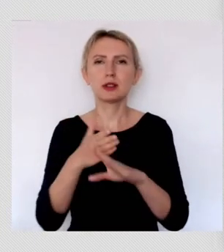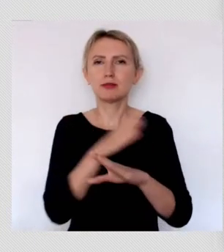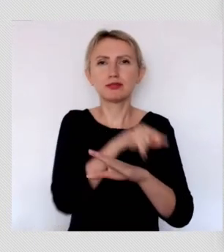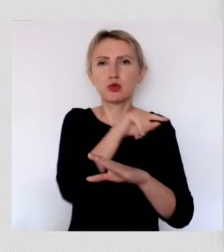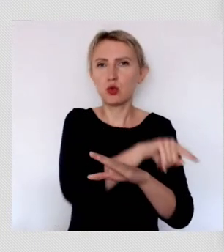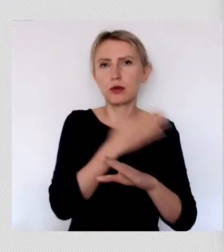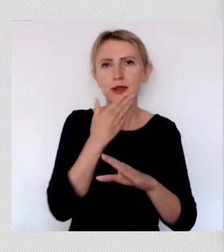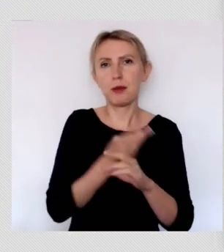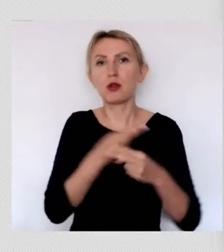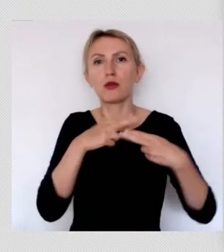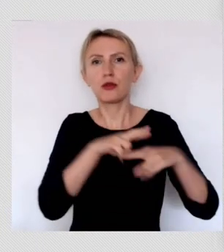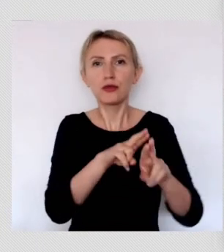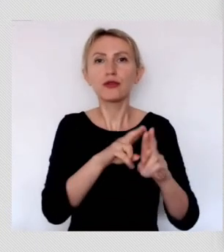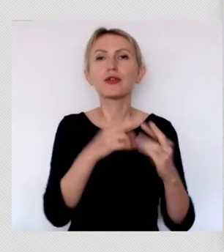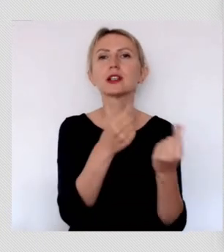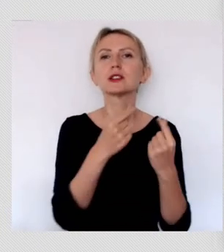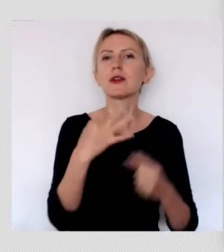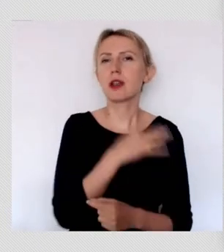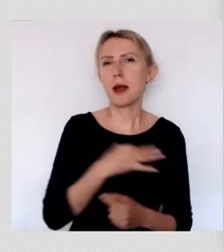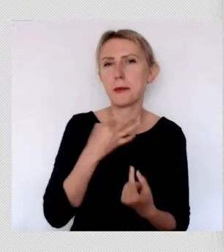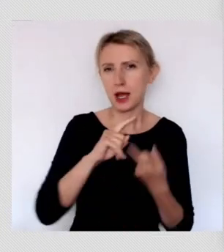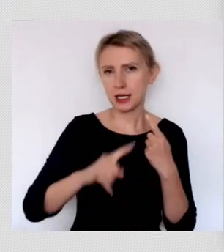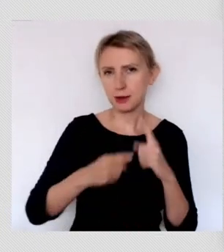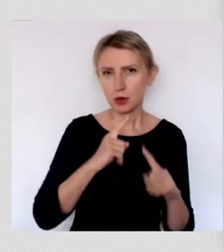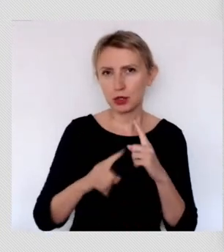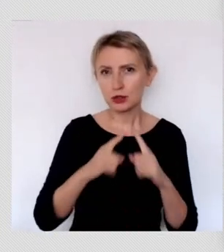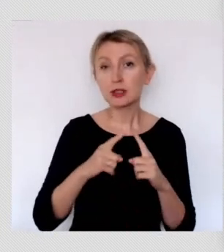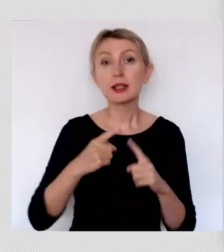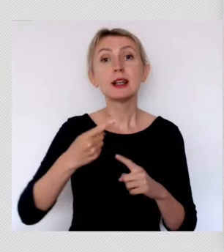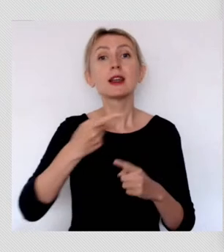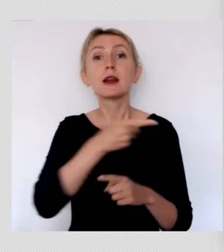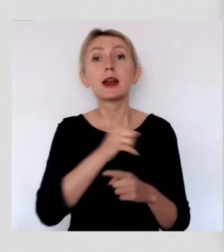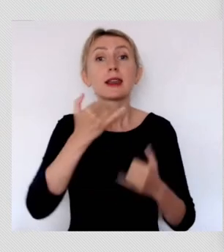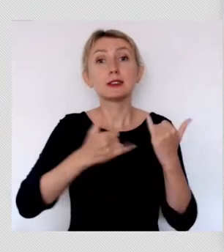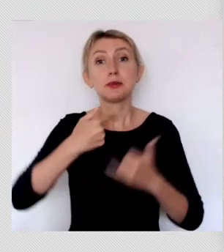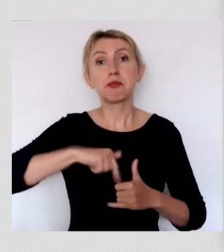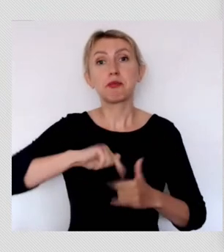ramach finansowania działalności partii politycznych. Jeśli chcielibyśmy,